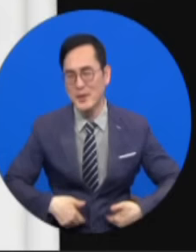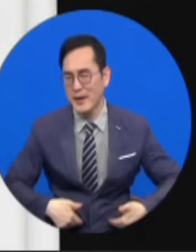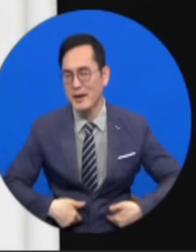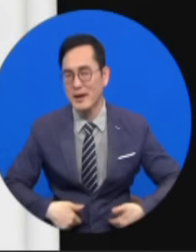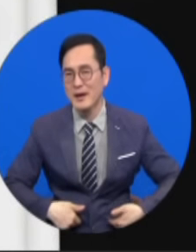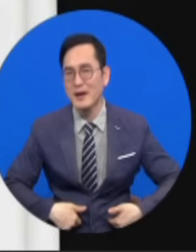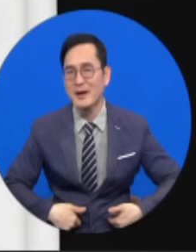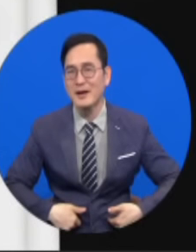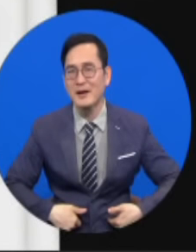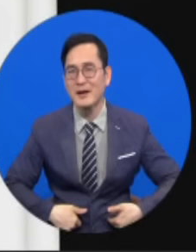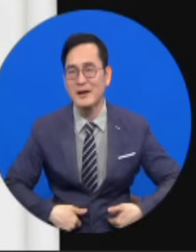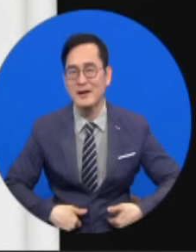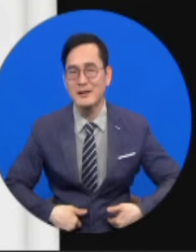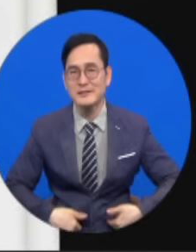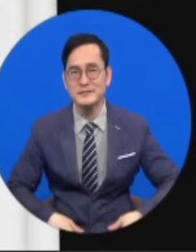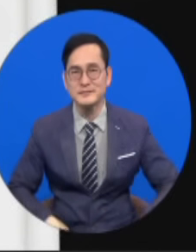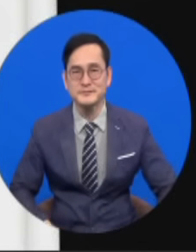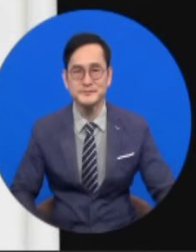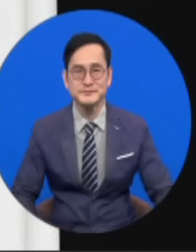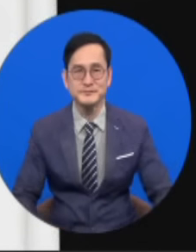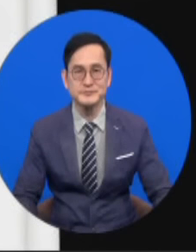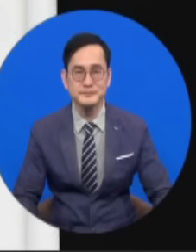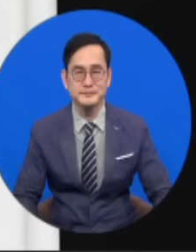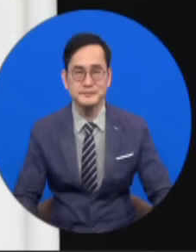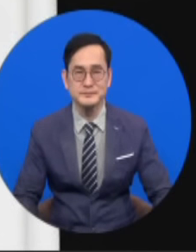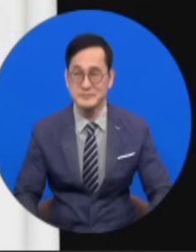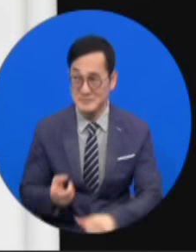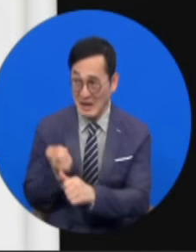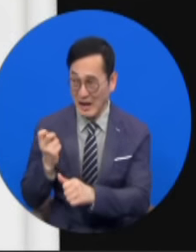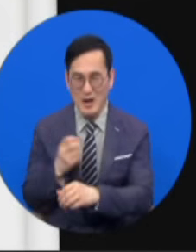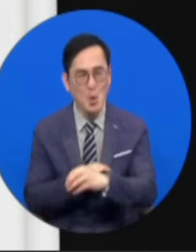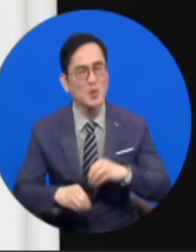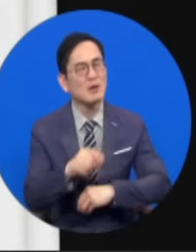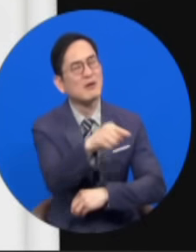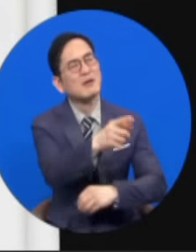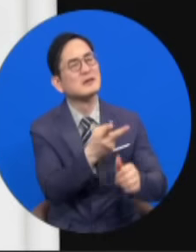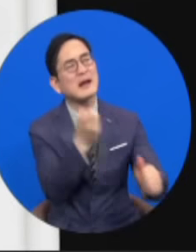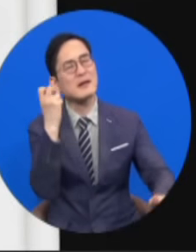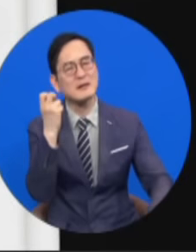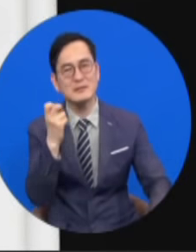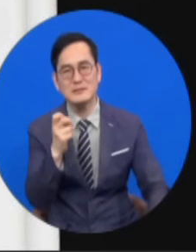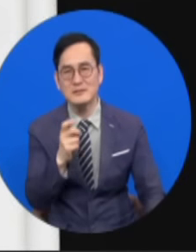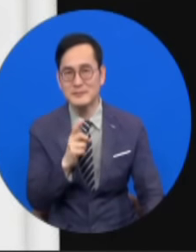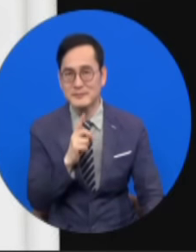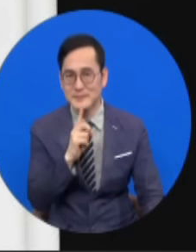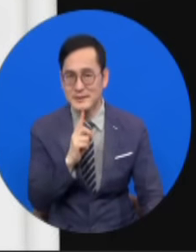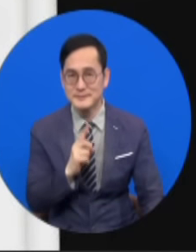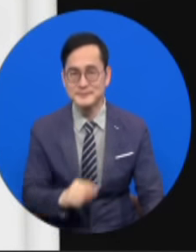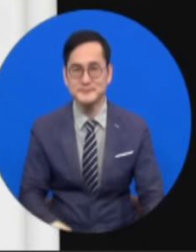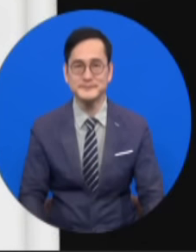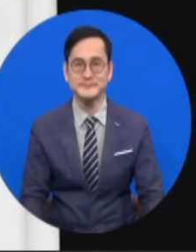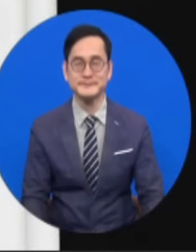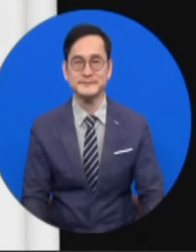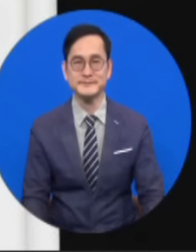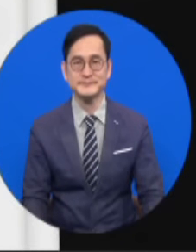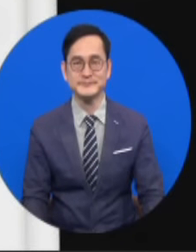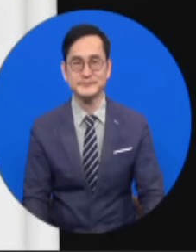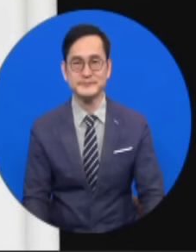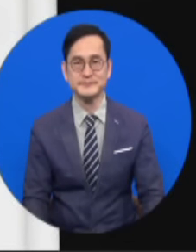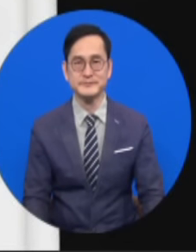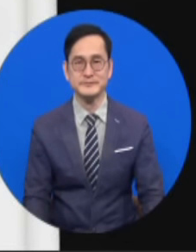한다라고 서울신은 강도높게 비판하고 있습니다 김님네 이제 경신도 아 민주당의 탄핵 추진에 대해서